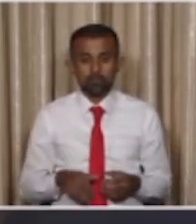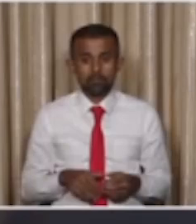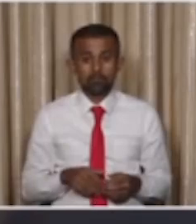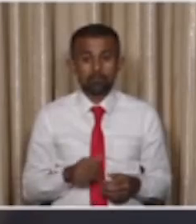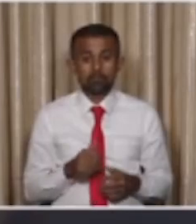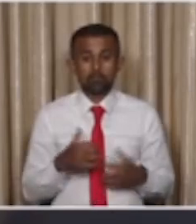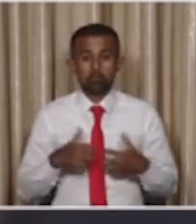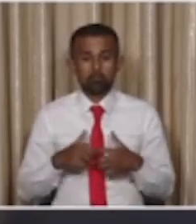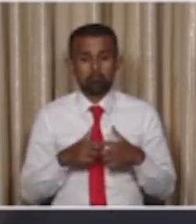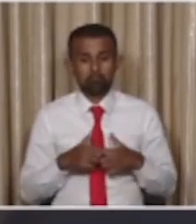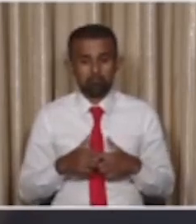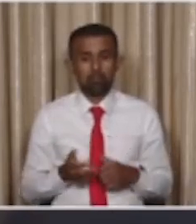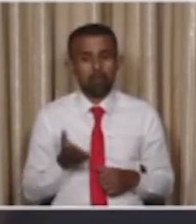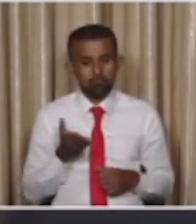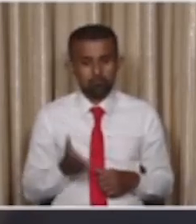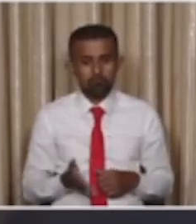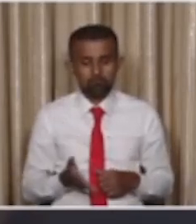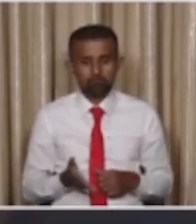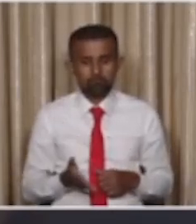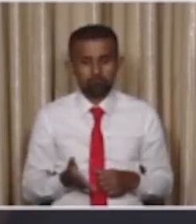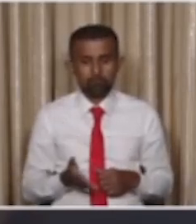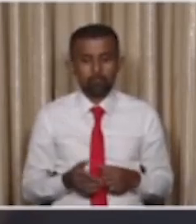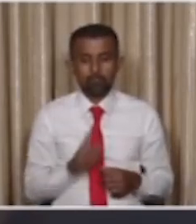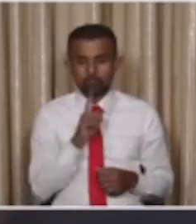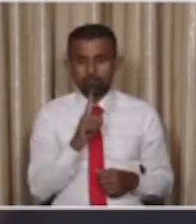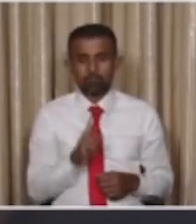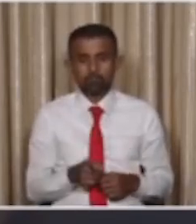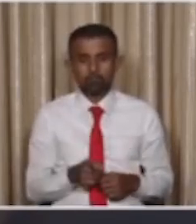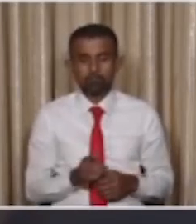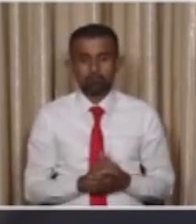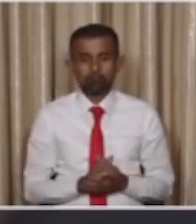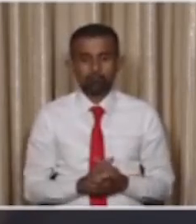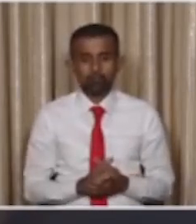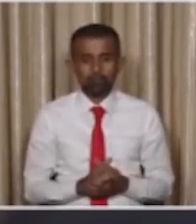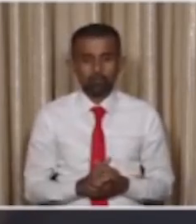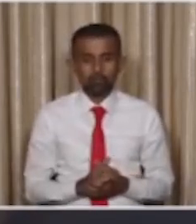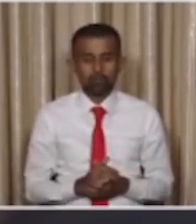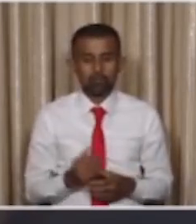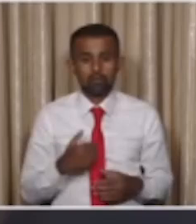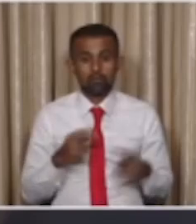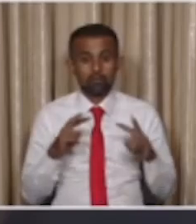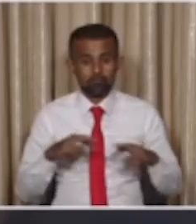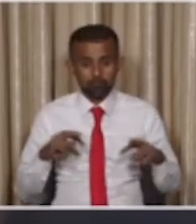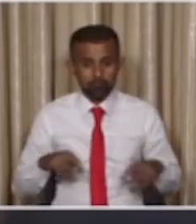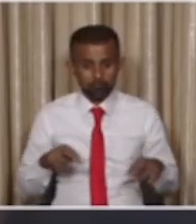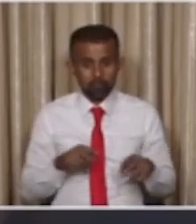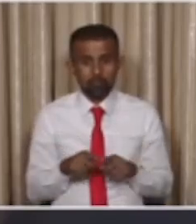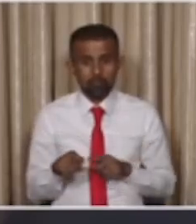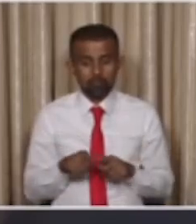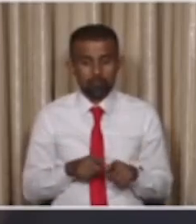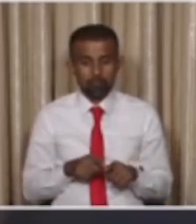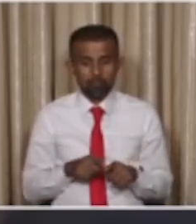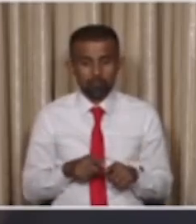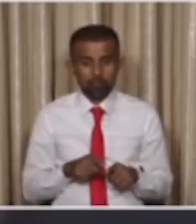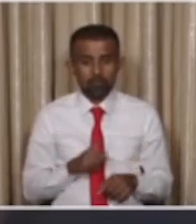මේ සදාචාරාත්මක ගැටලුව පිළිබඳව තමයි මොවුන් මේකේ කියලා තියෙන්නේ. ඉතින් අපේ විශ්ලේෂණයට අනුව මුදල්කාරක සභාවේ